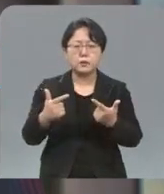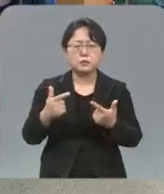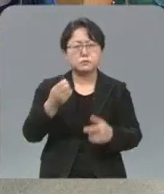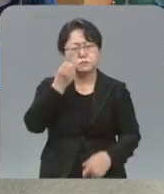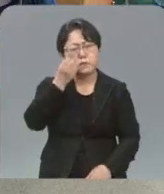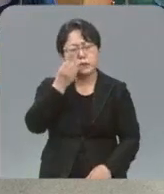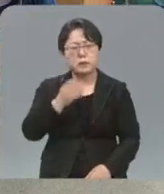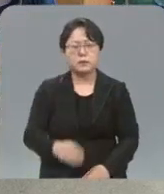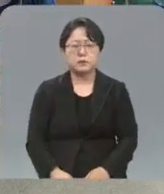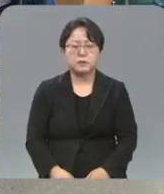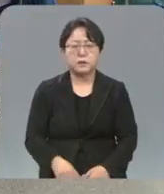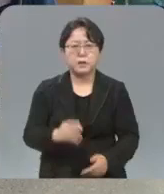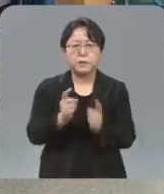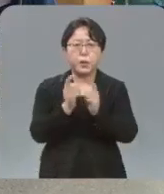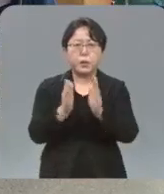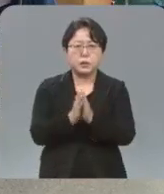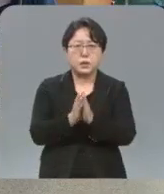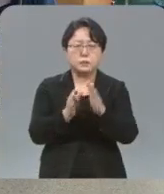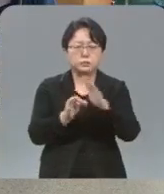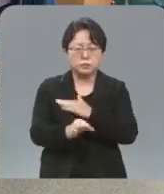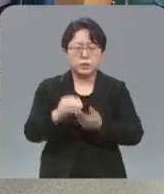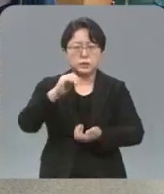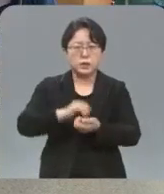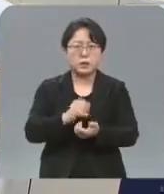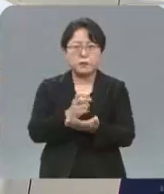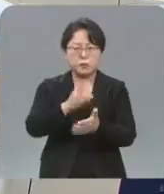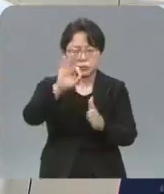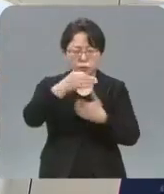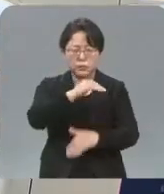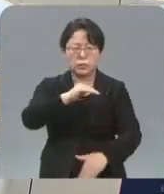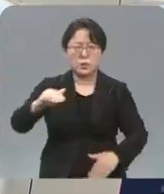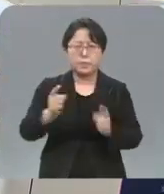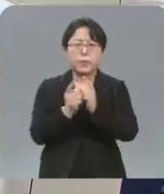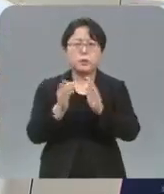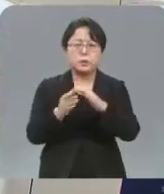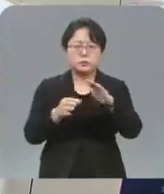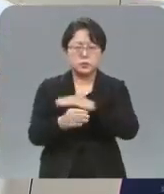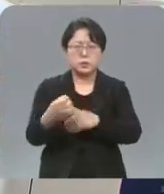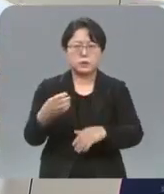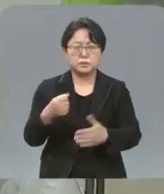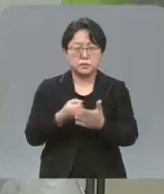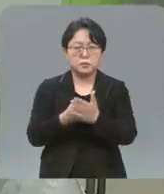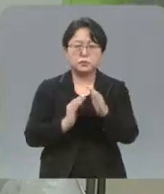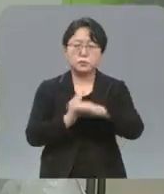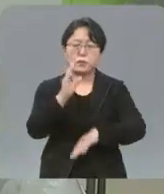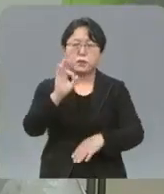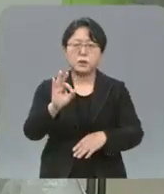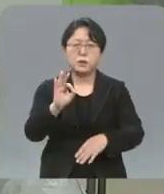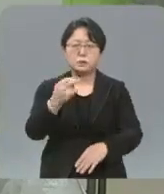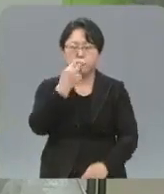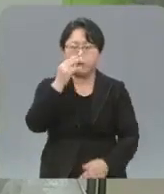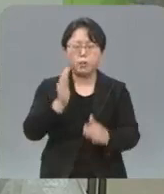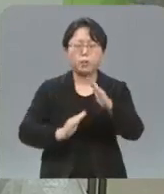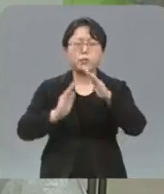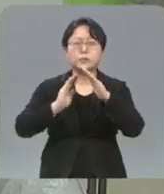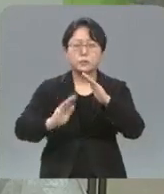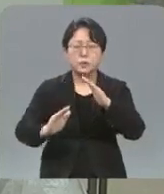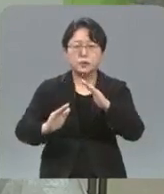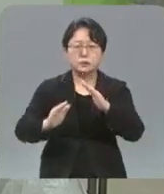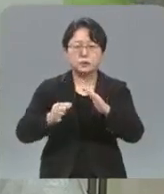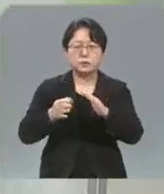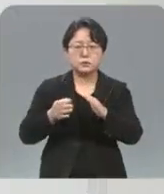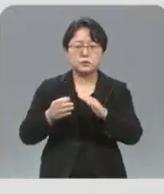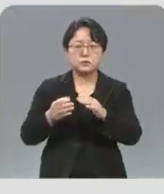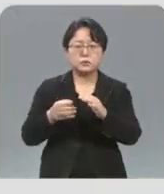거죠. 본인 부담 상한제는 소득 수준에 따라 본인 부담금을 정하고 초과분은 국민건강보험공단에서